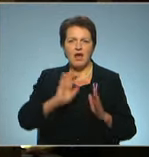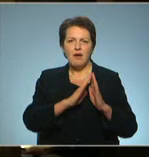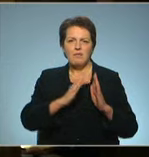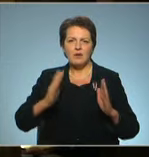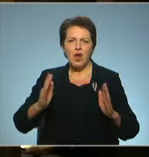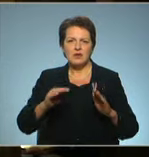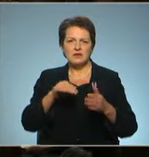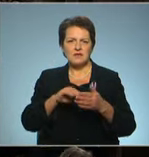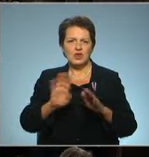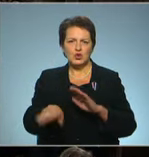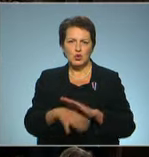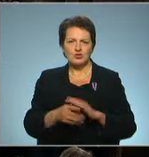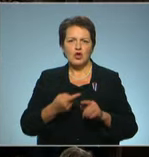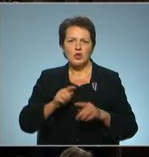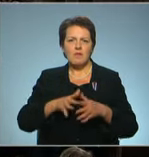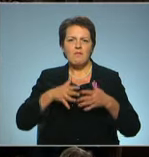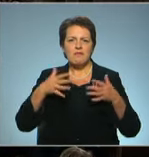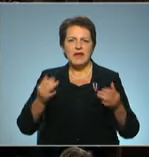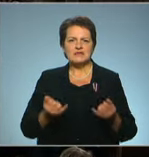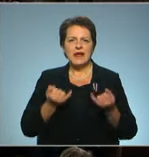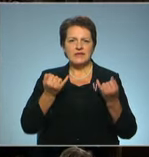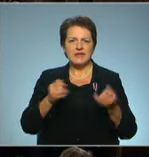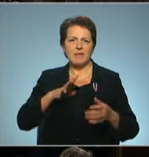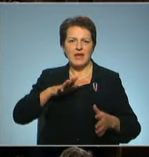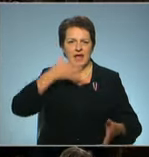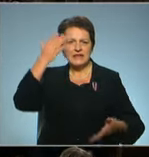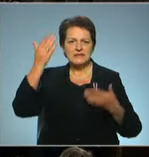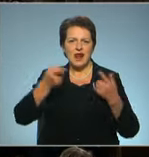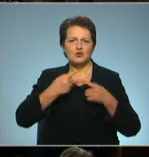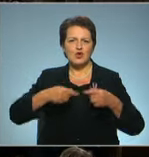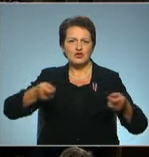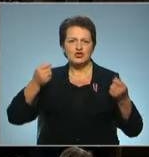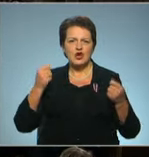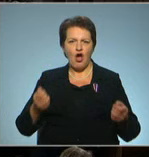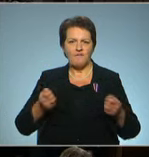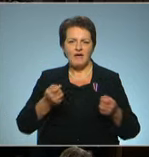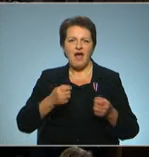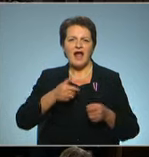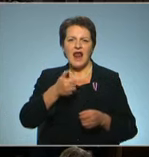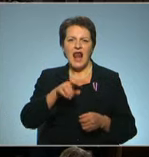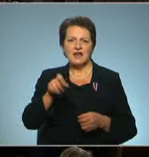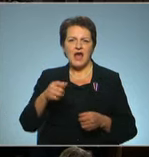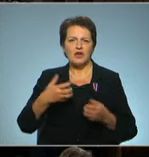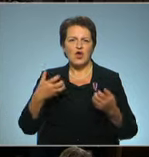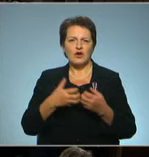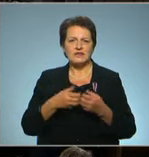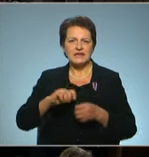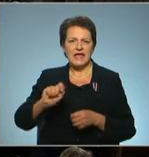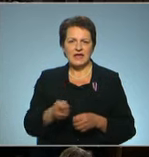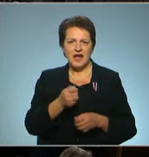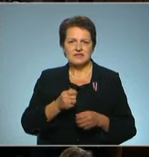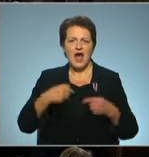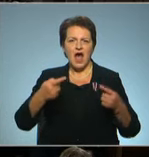stāvēja tukšas, toties milzīgā cieņā bija izklaides un šovi, gladiatoru cīņus, ratu